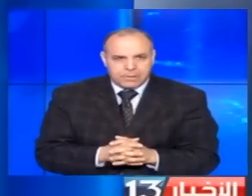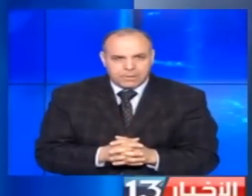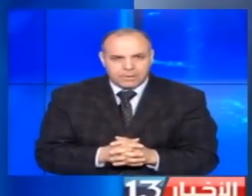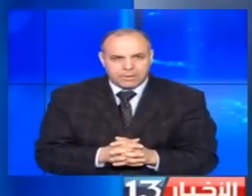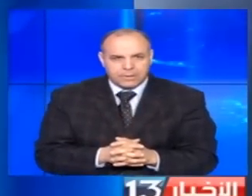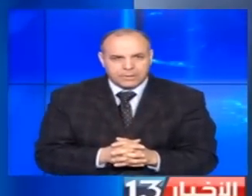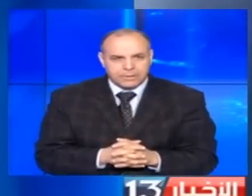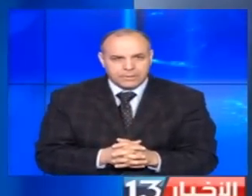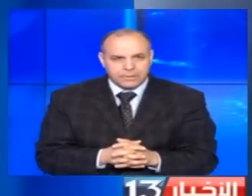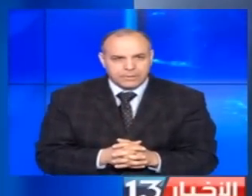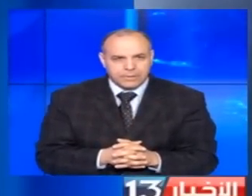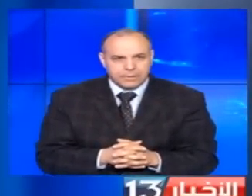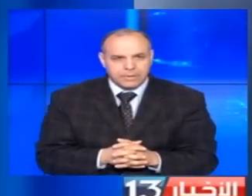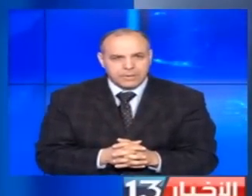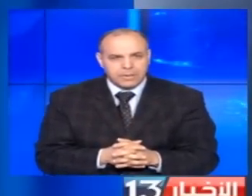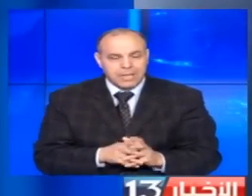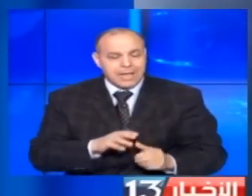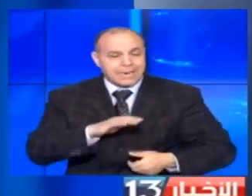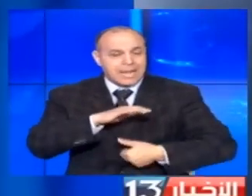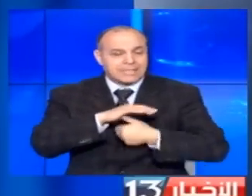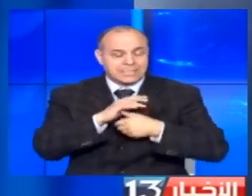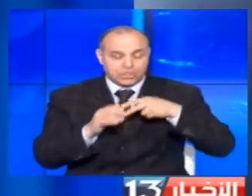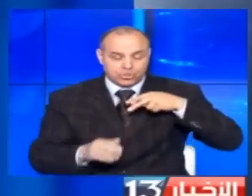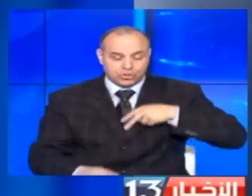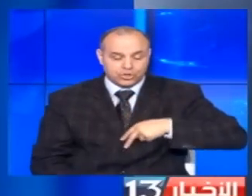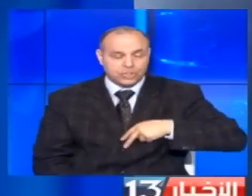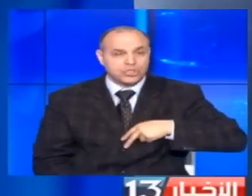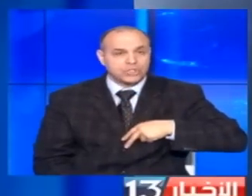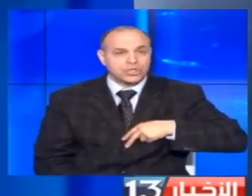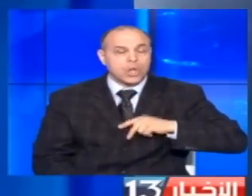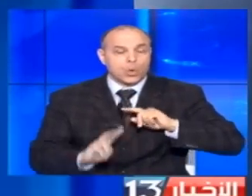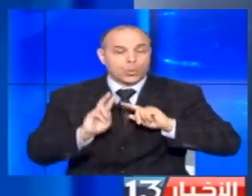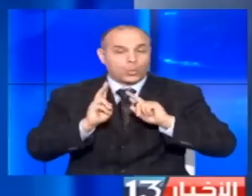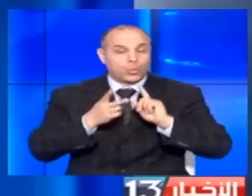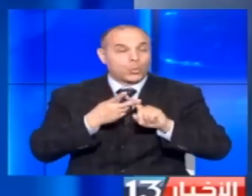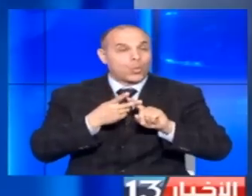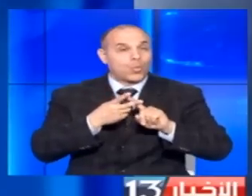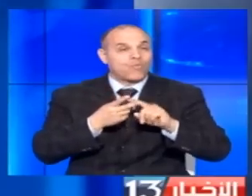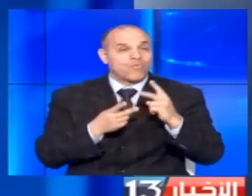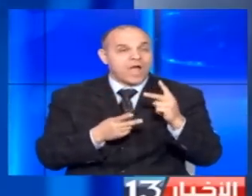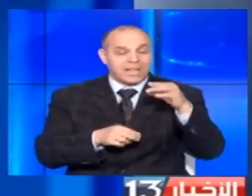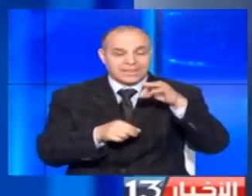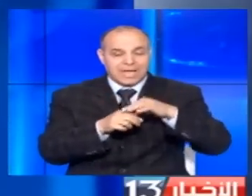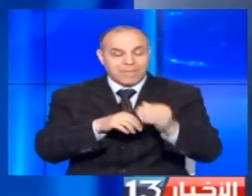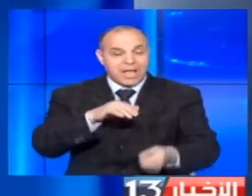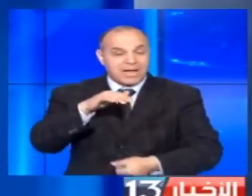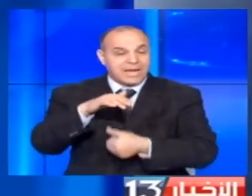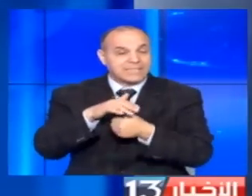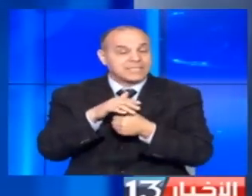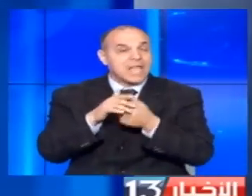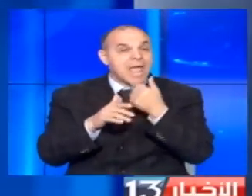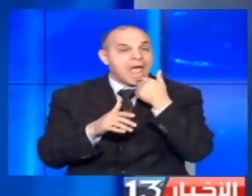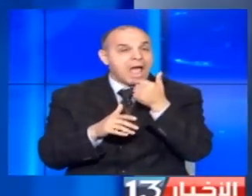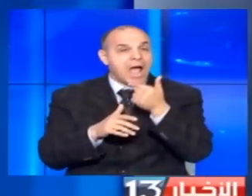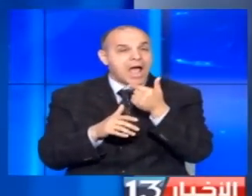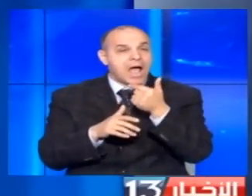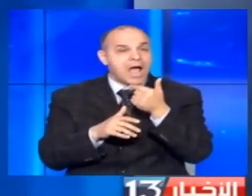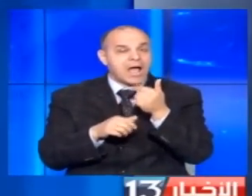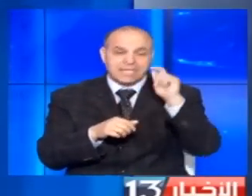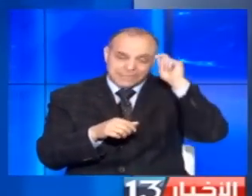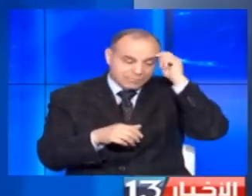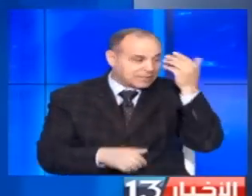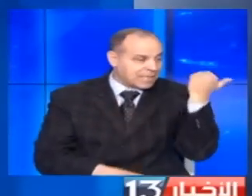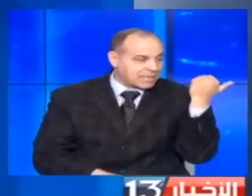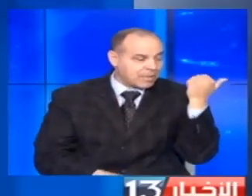2015 فاز الرئيس النيجيري محمد بخاري بولايه ثانيه في الانتخابات الرئاسيه التي جرت السبت